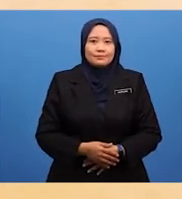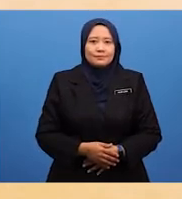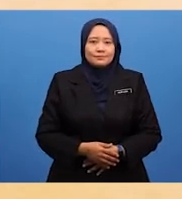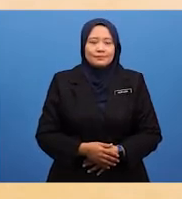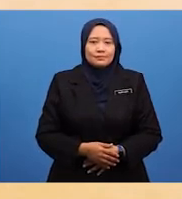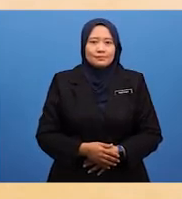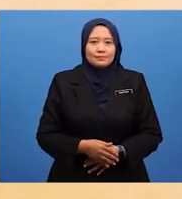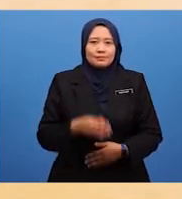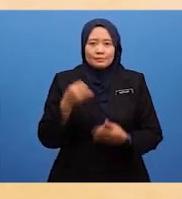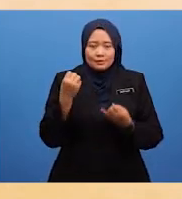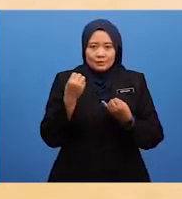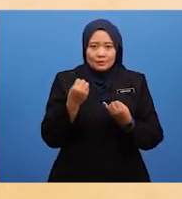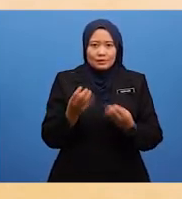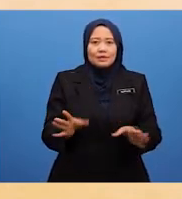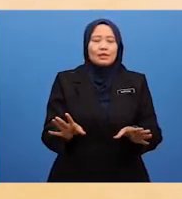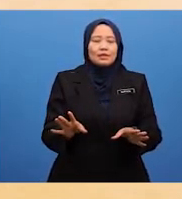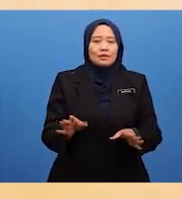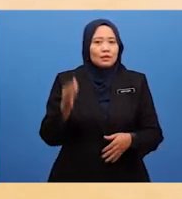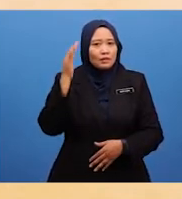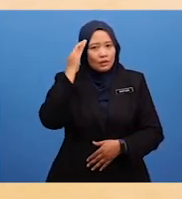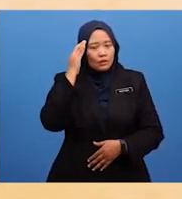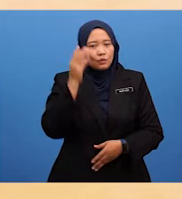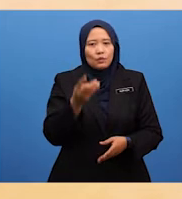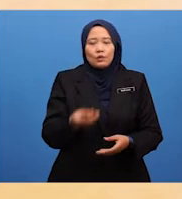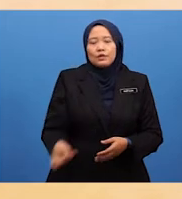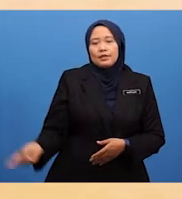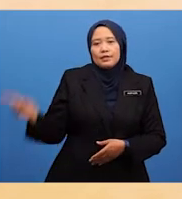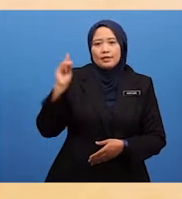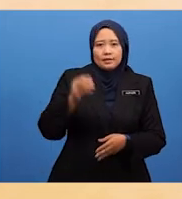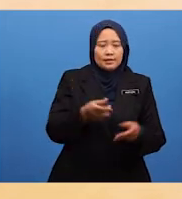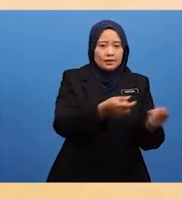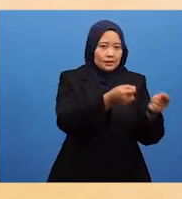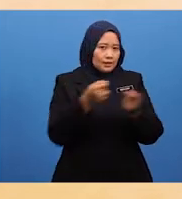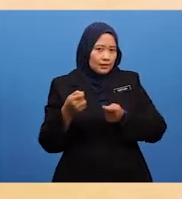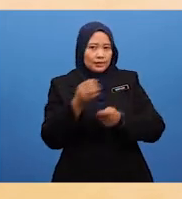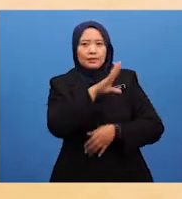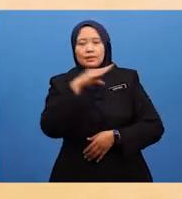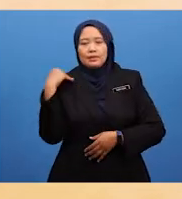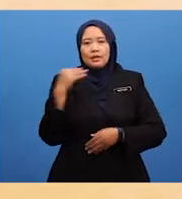Kamu telah mengenal pasti daya tarikan dan tolakan.